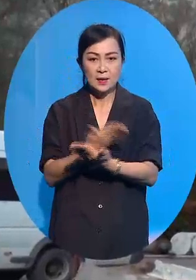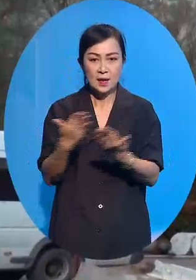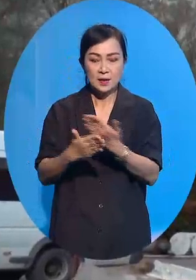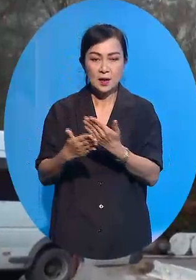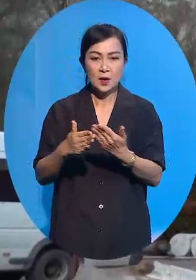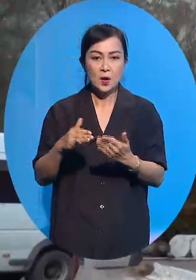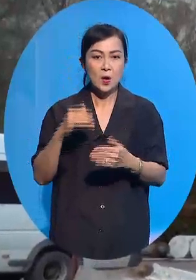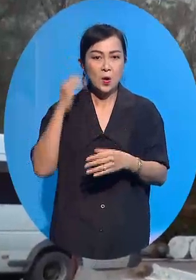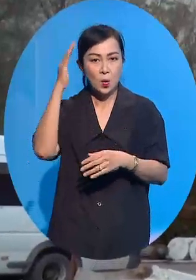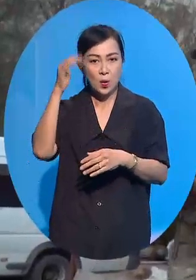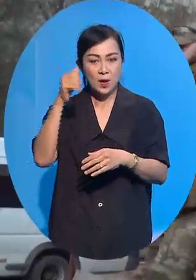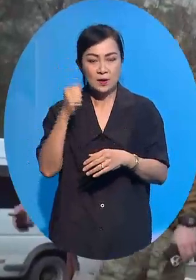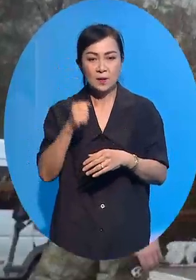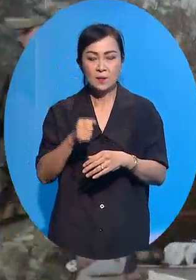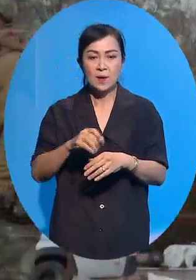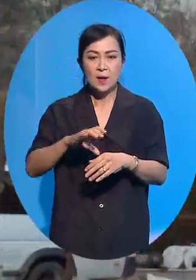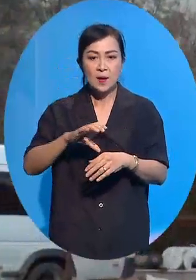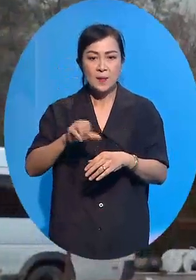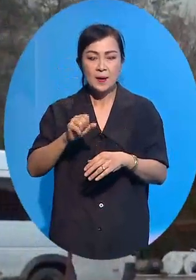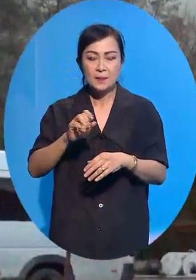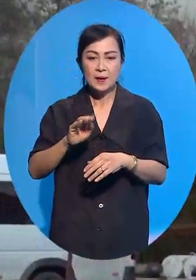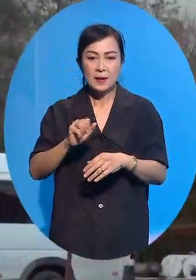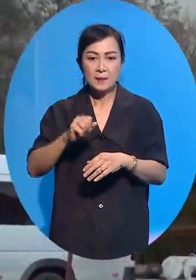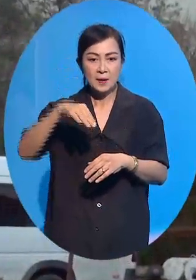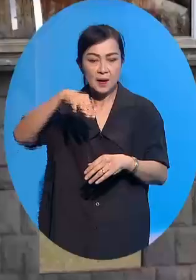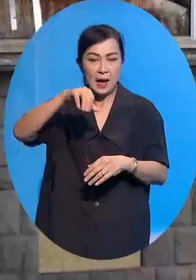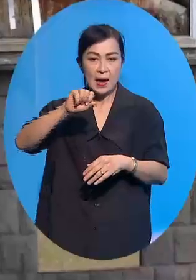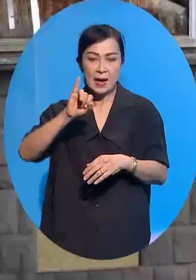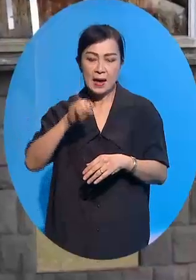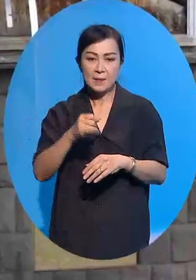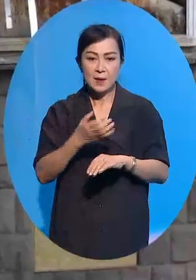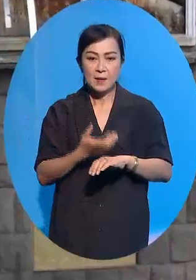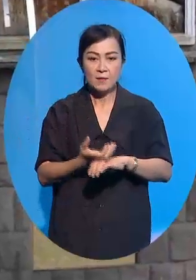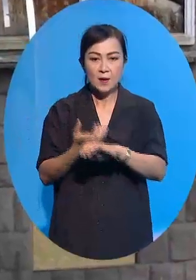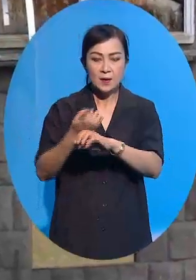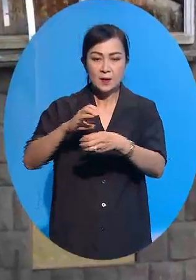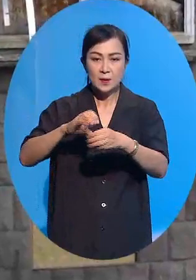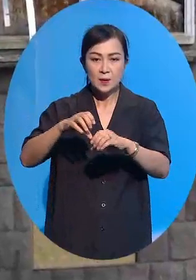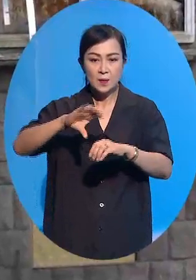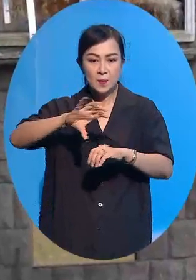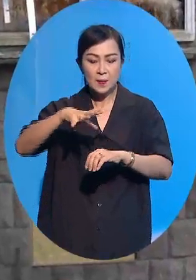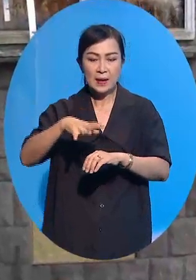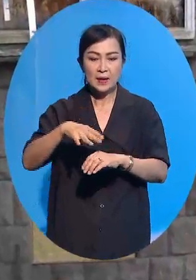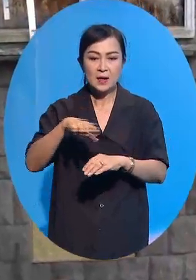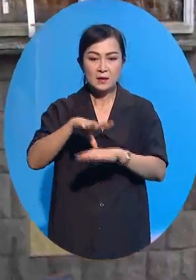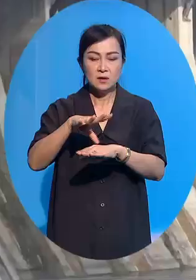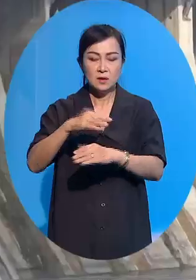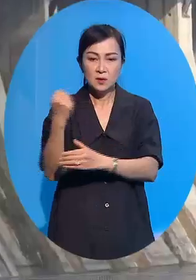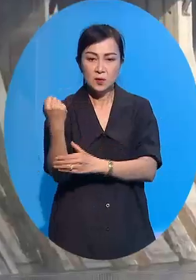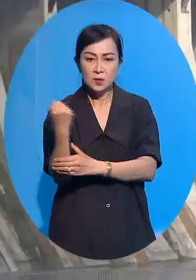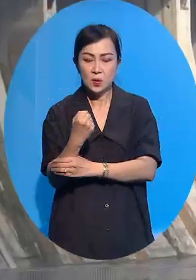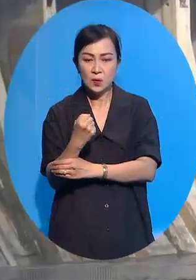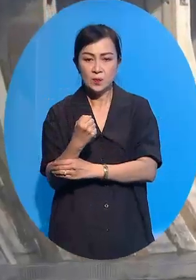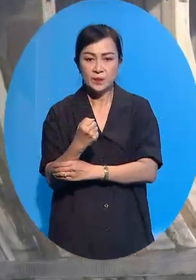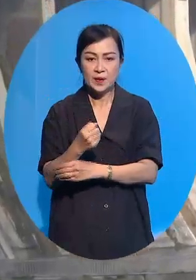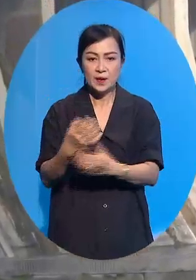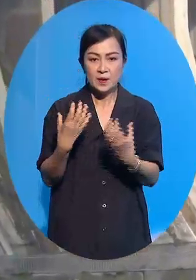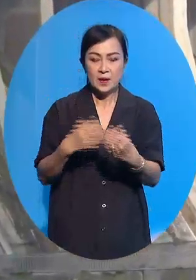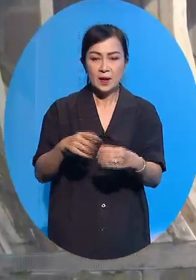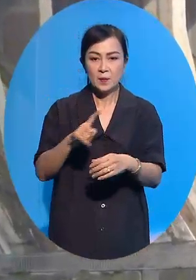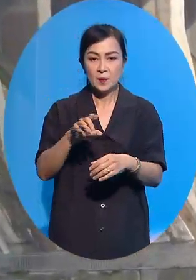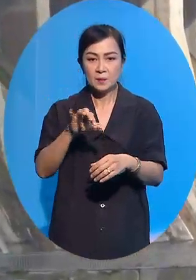phận quan trọng, bao gồm các máy biến áp cao áp. Việc vận chuyển và lắp đặt các thiết bị này là một thử thách lớn vì chúng nặng ít nhất